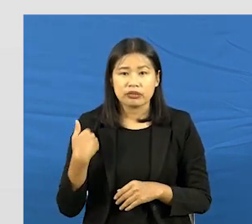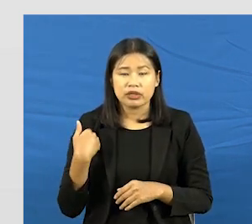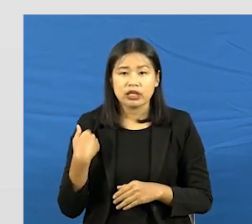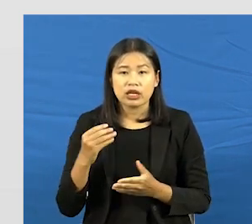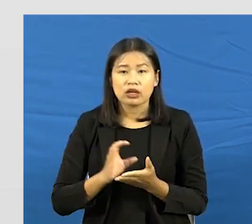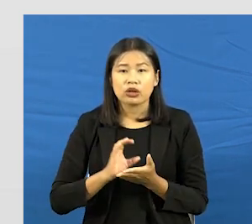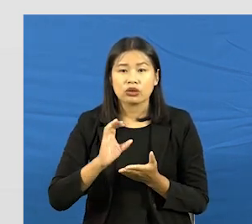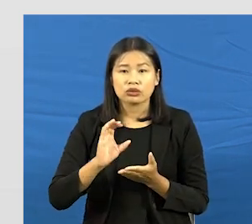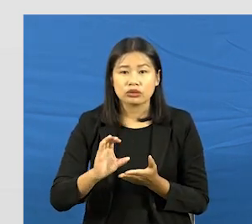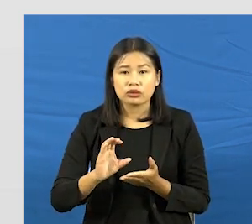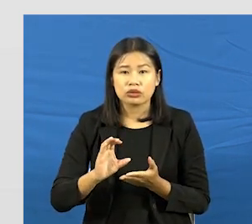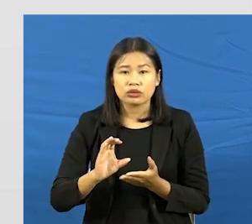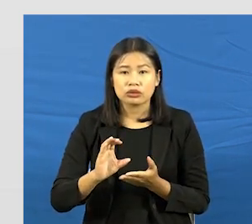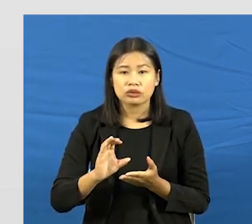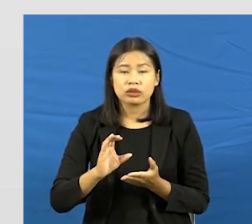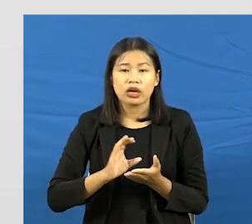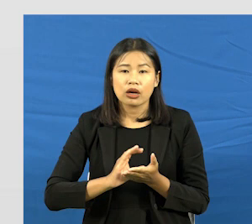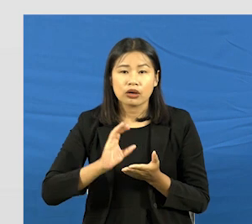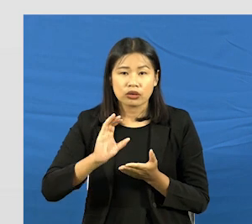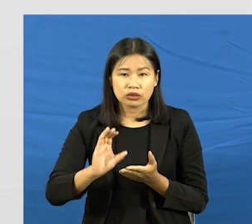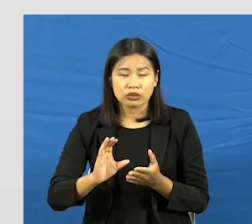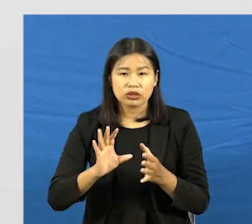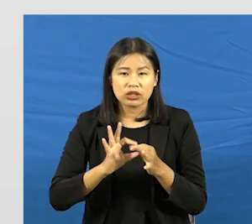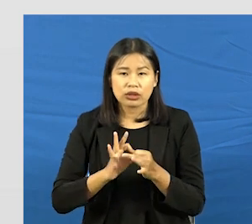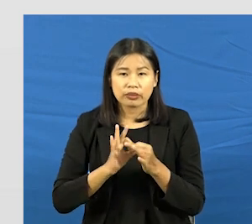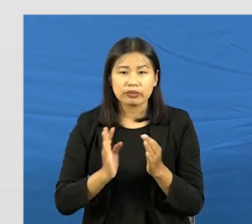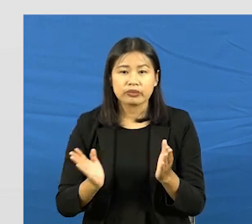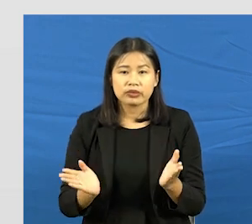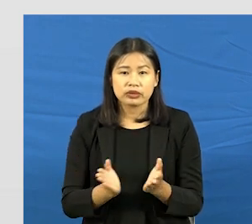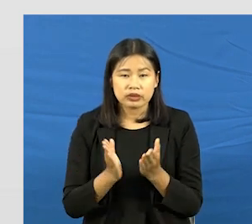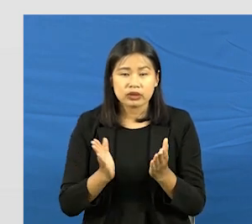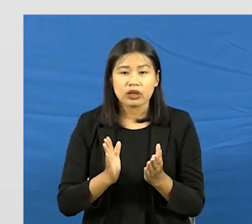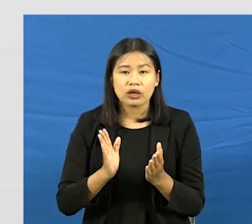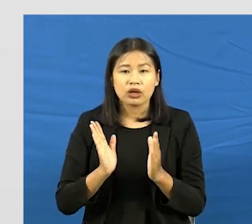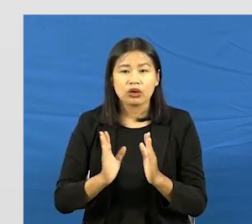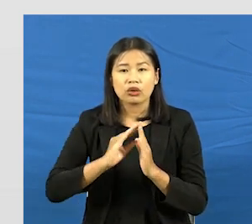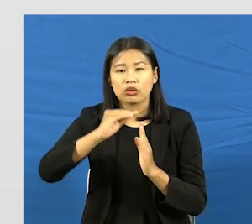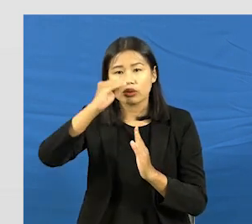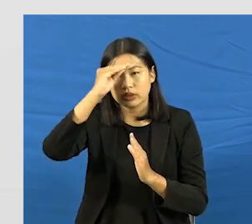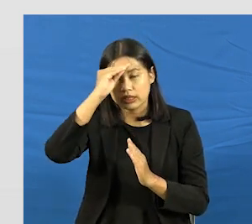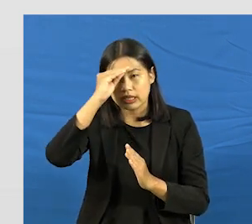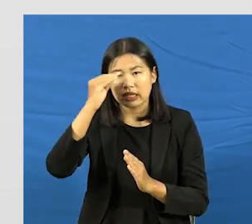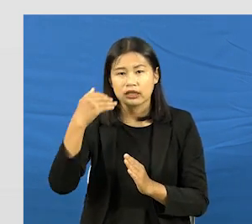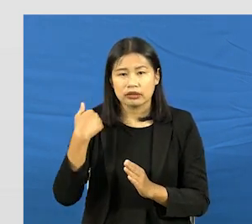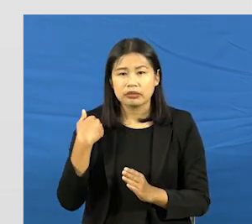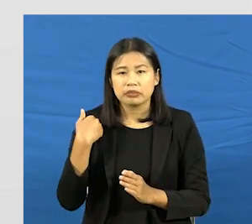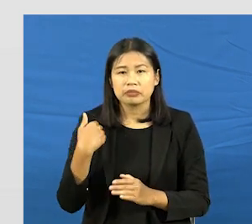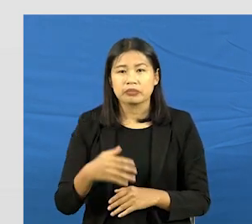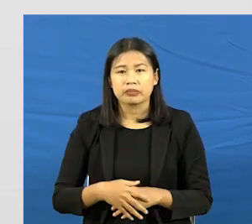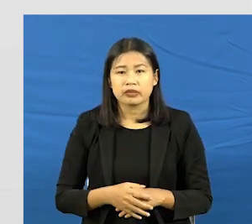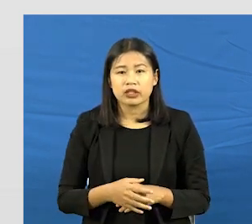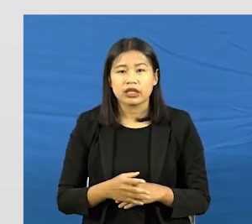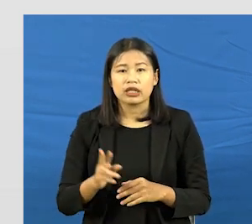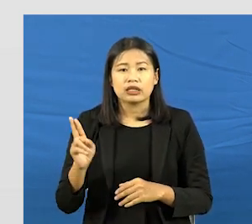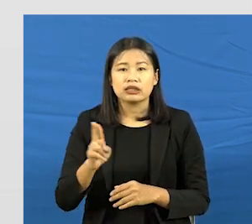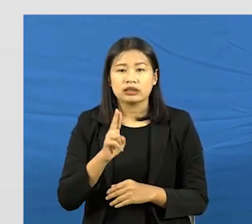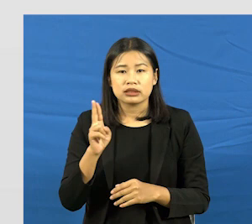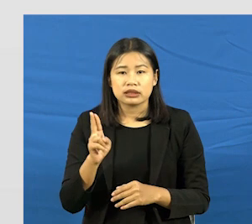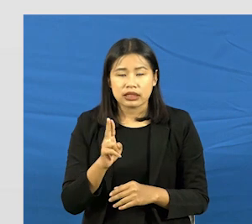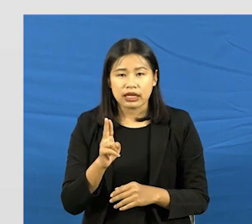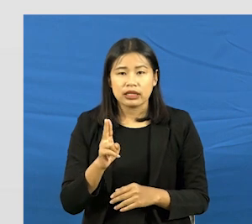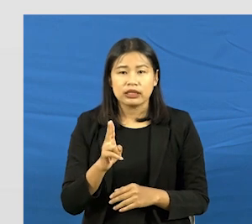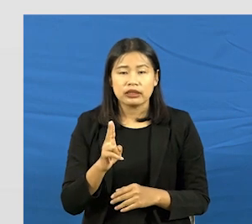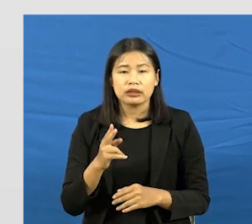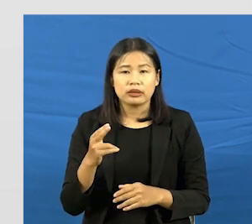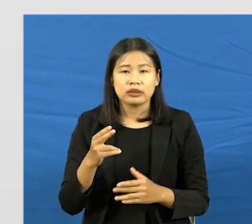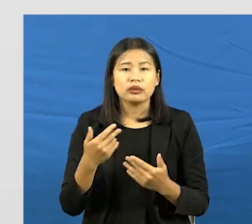กองทุนสวัสดิภาพของนักศึกษานะอีกด้านหนึ่งนะครับซึ่งสามารถที่จะใช้บริการจากตรงนี้ได้เช่นเดียวกันกรณีอุบัติเหตุก็คือไ